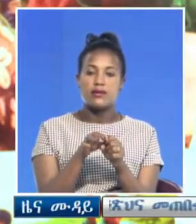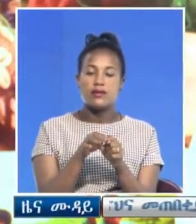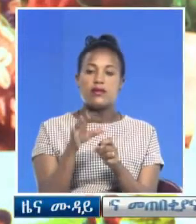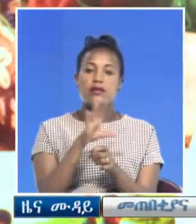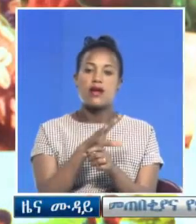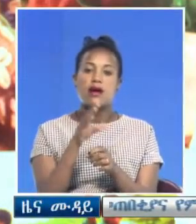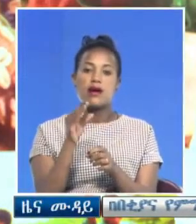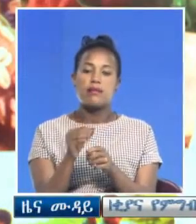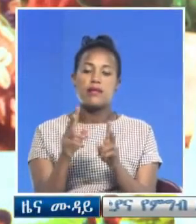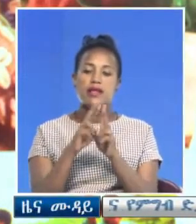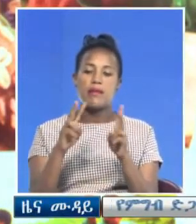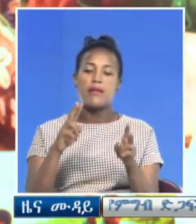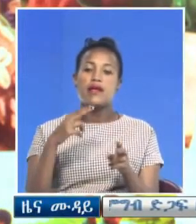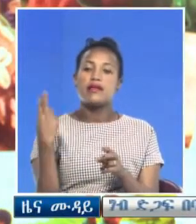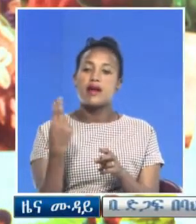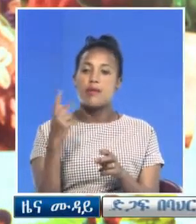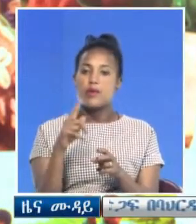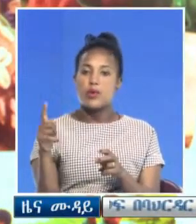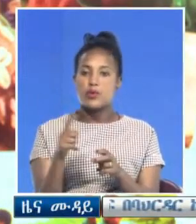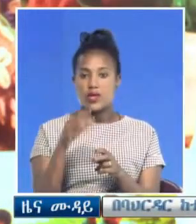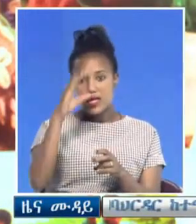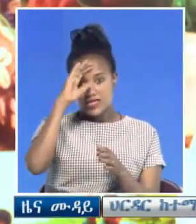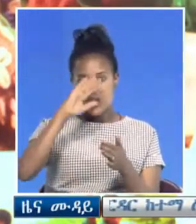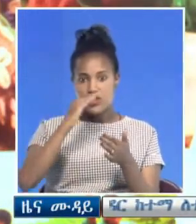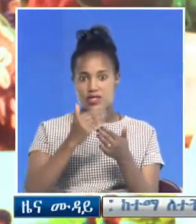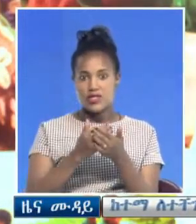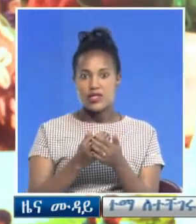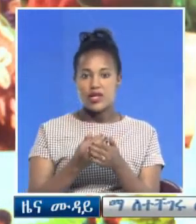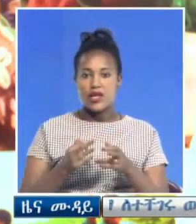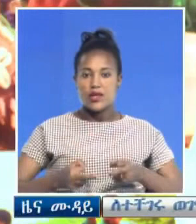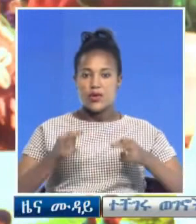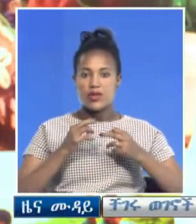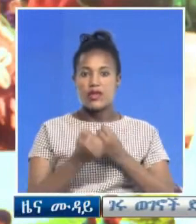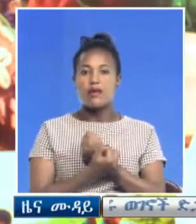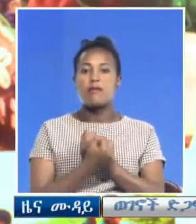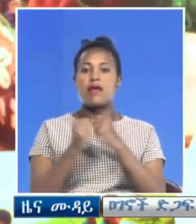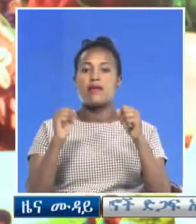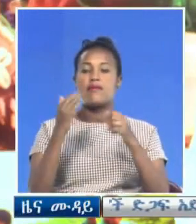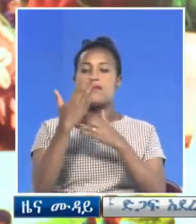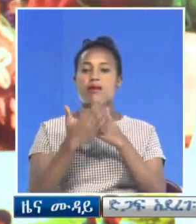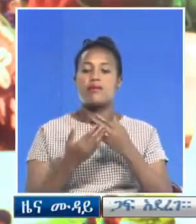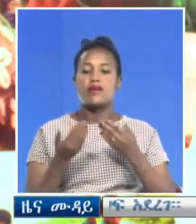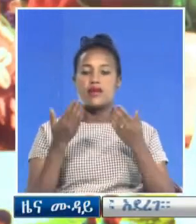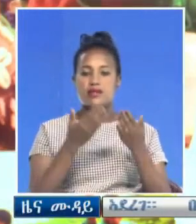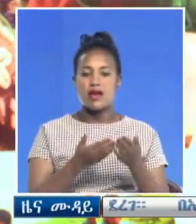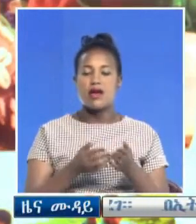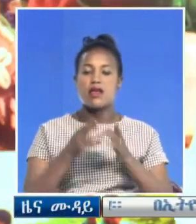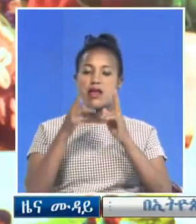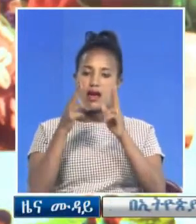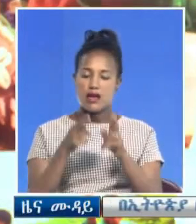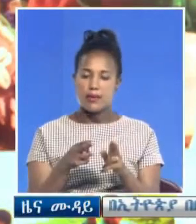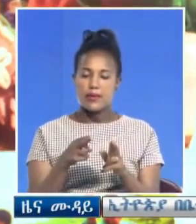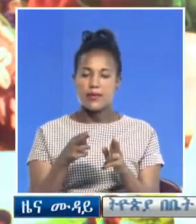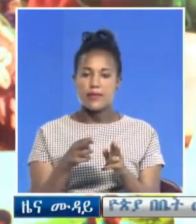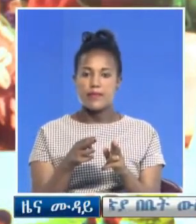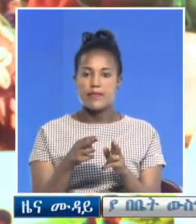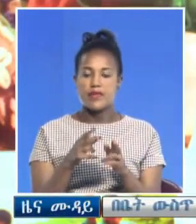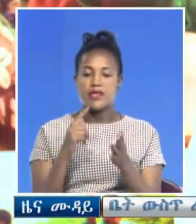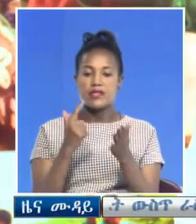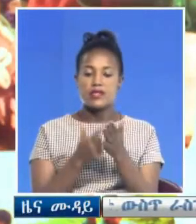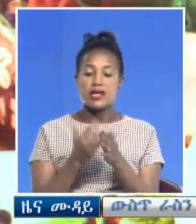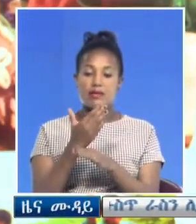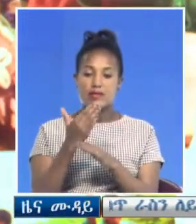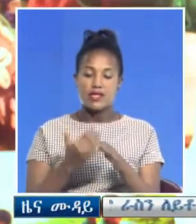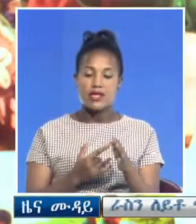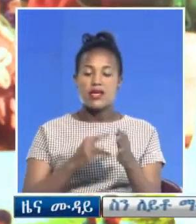እና በጣም ጠቃሚ የሆኑ የሰው ልጅ ህይወት የሚያተርፍ በደም ልገሳ እንድናከብር እነዚህ ቀደም